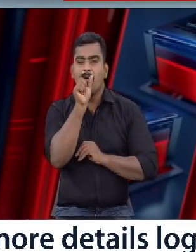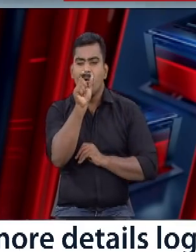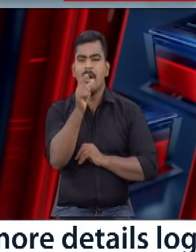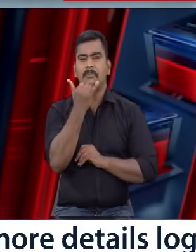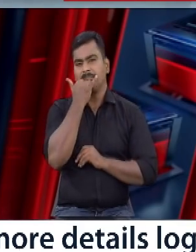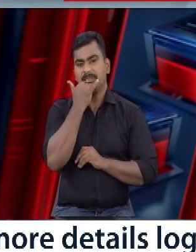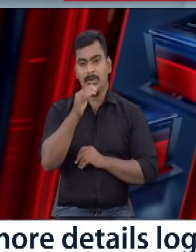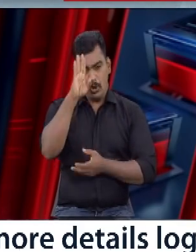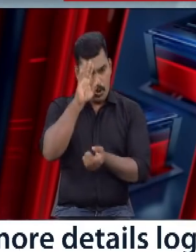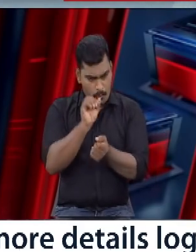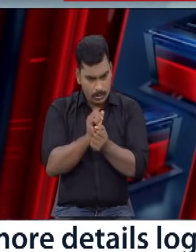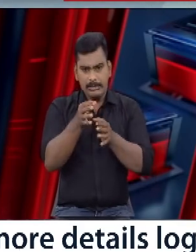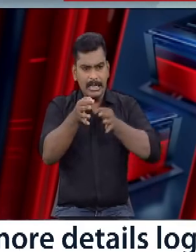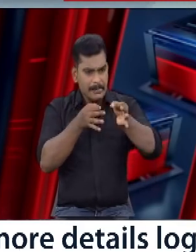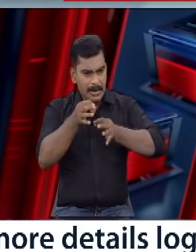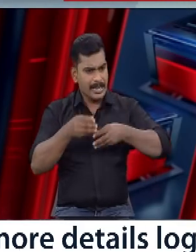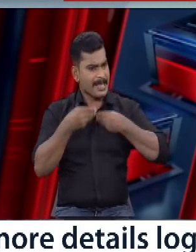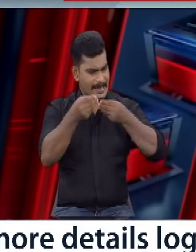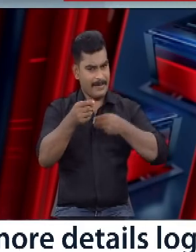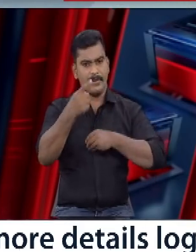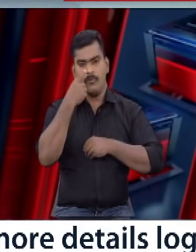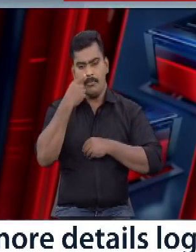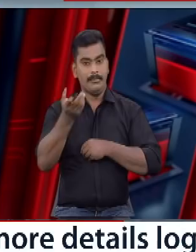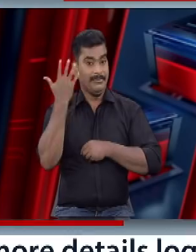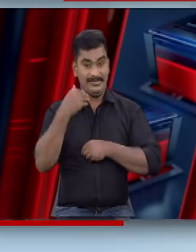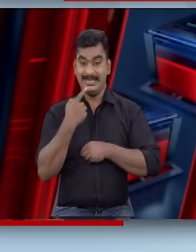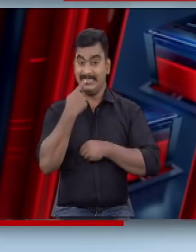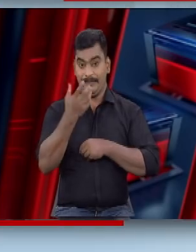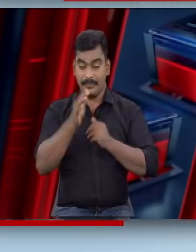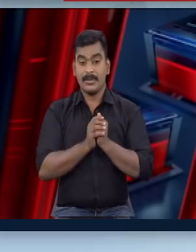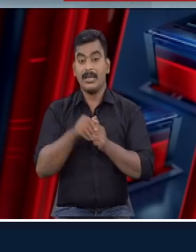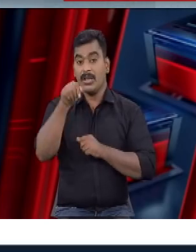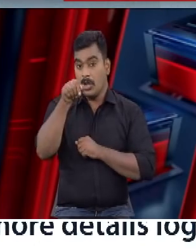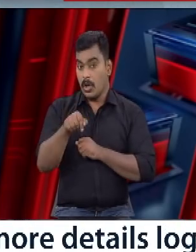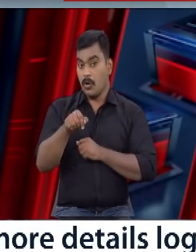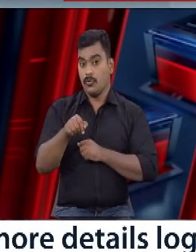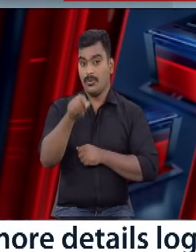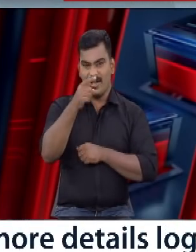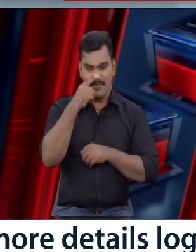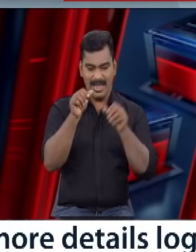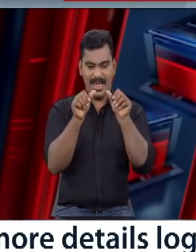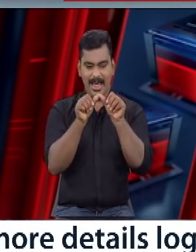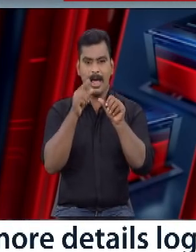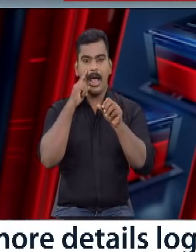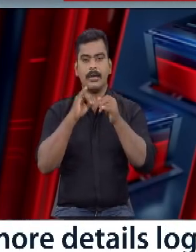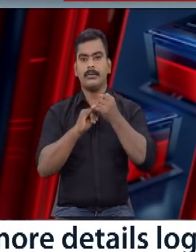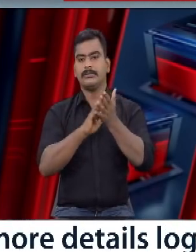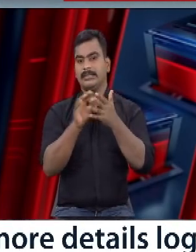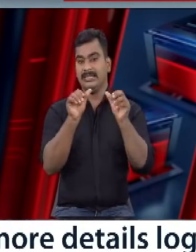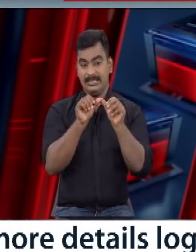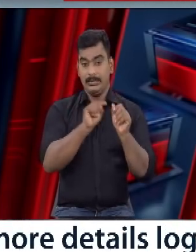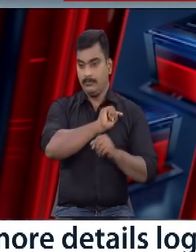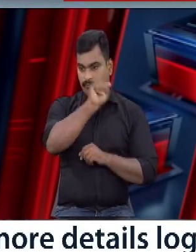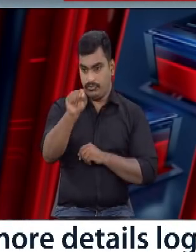മുന്നിൽ തെളിയിക്കാൻ കഴിയുമെന്നും ഐഷ പറഞ്ഞിരുന്നു. ഏതായാലും ഈ കാര്യങ്ങളെല്ലാം തന്നെ, ഈ ഐഷ പറഞ്ഞതുപോലെ തന്നെ, ഈ ഐഷയുടെ നിരപരാധിത്വം പോലീസിന്